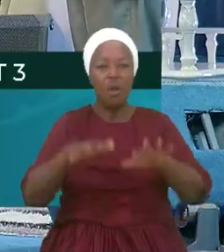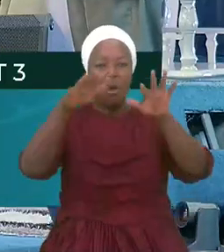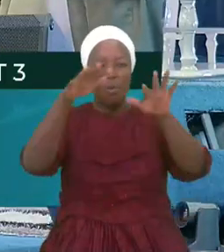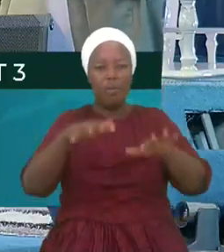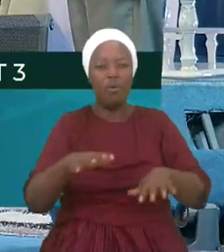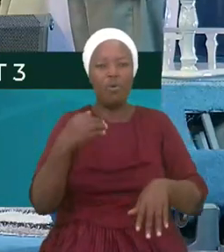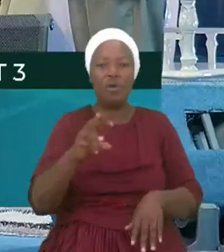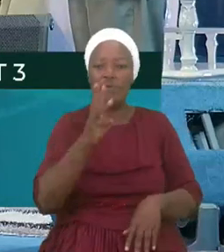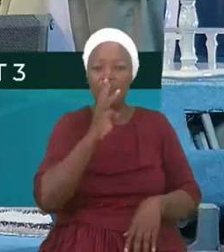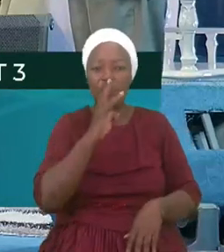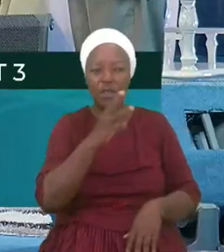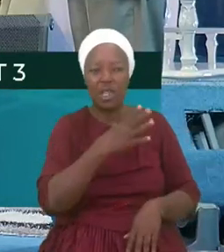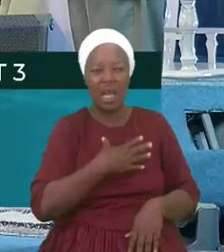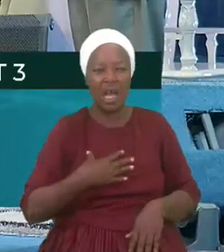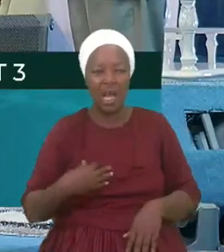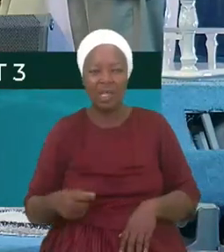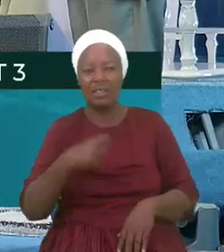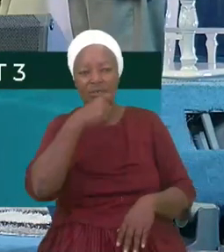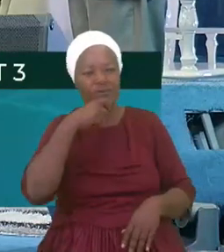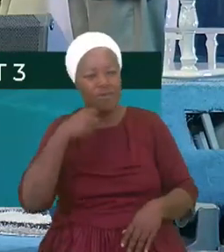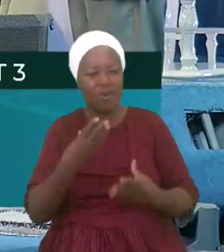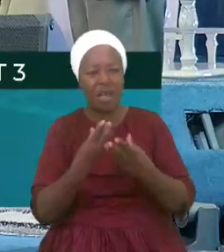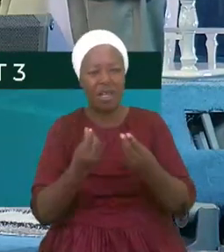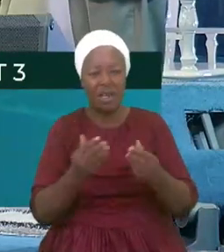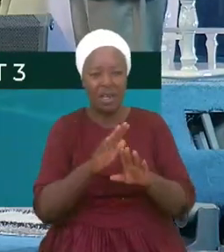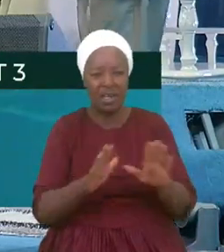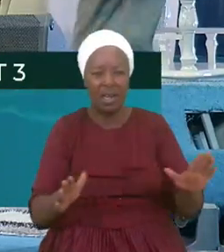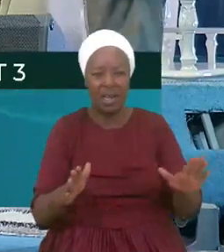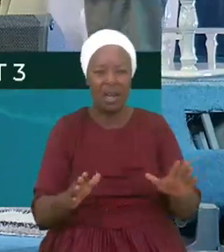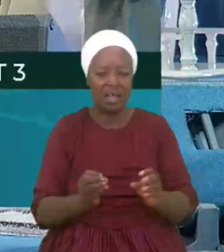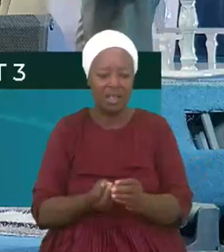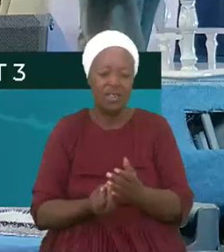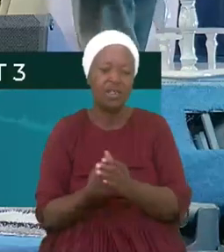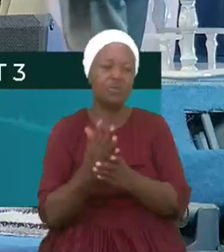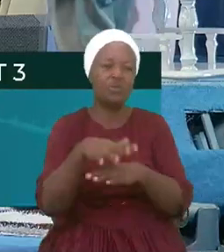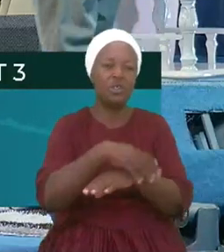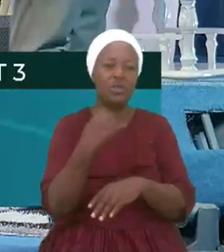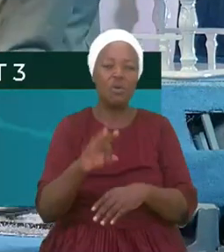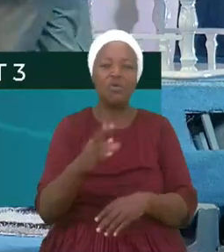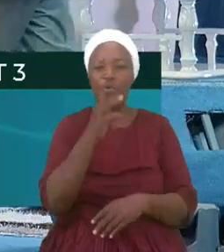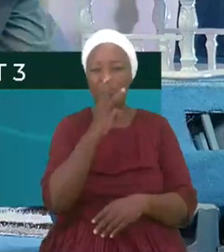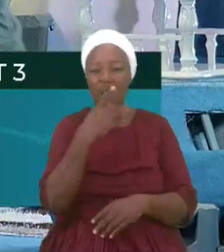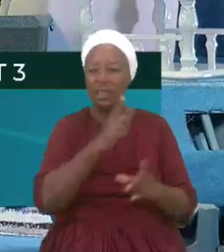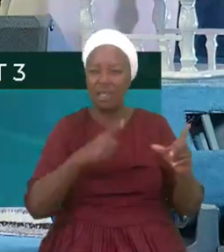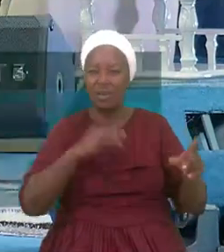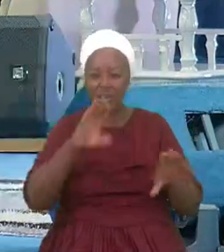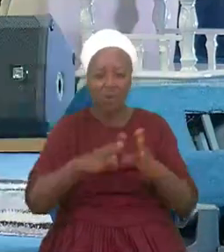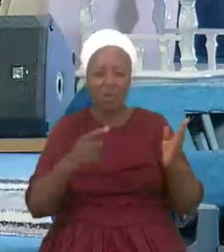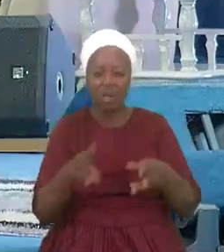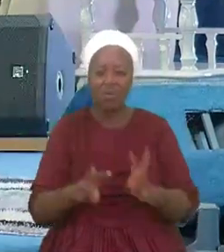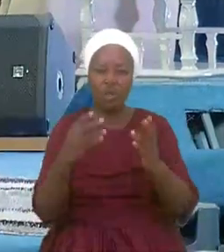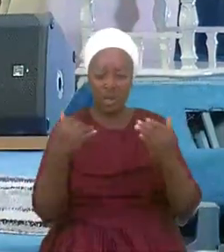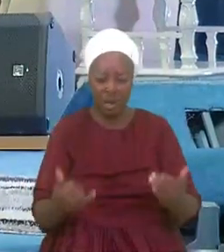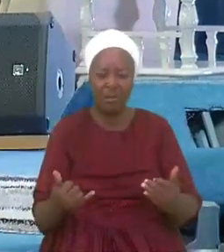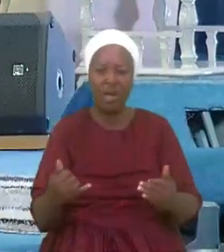je changeais le désir en étant et la terre aride en courant d'eau